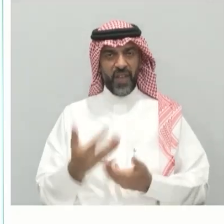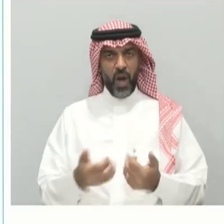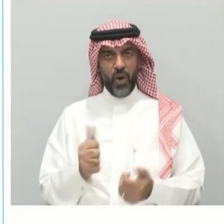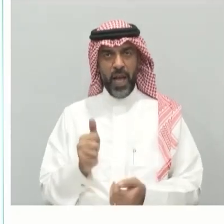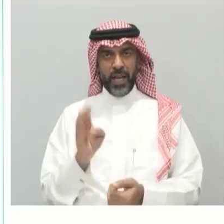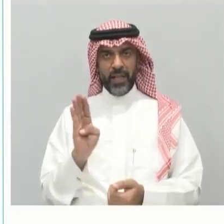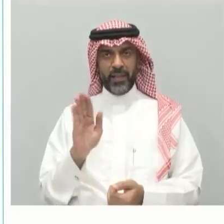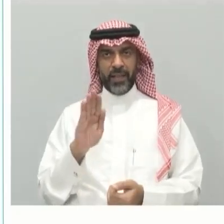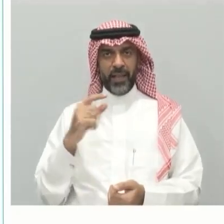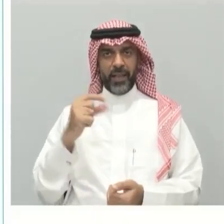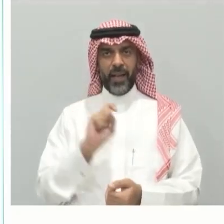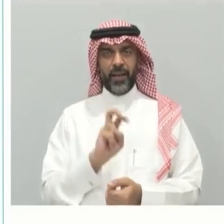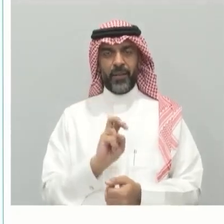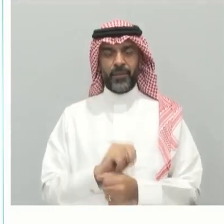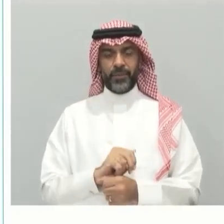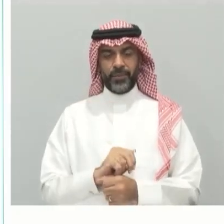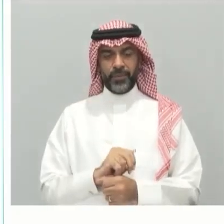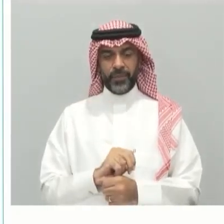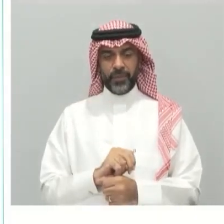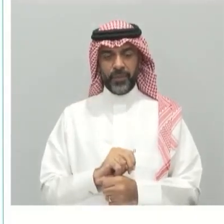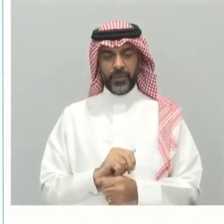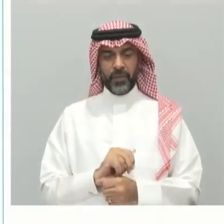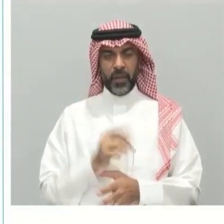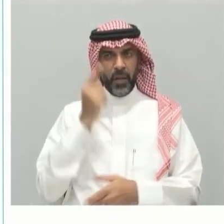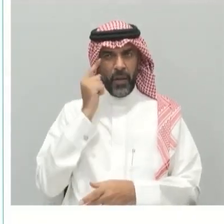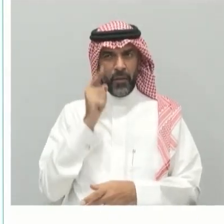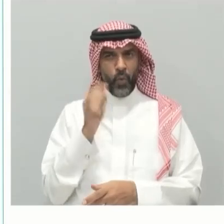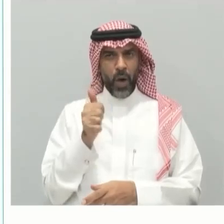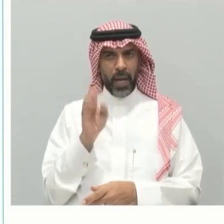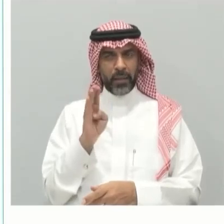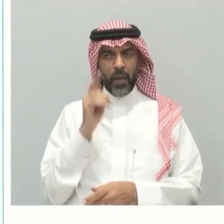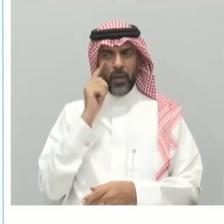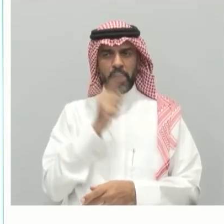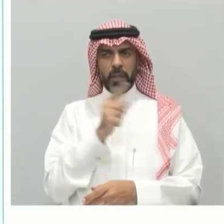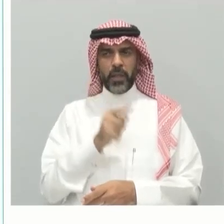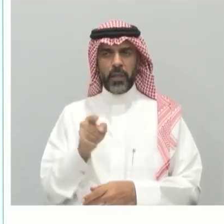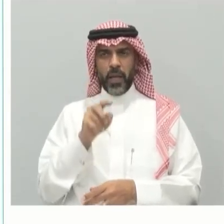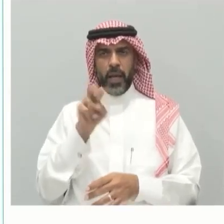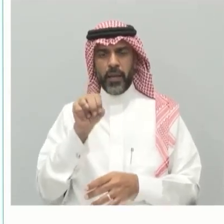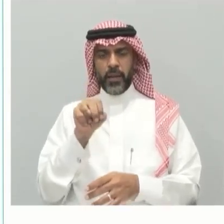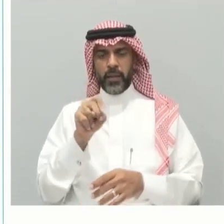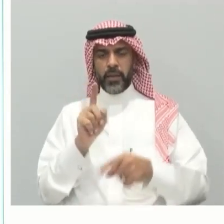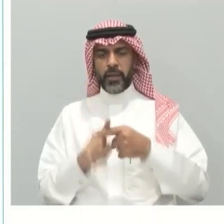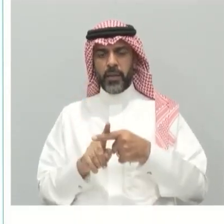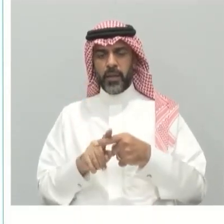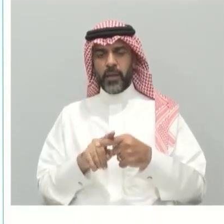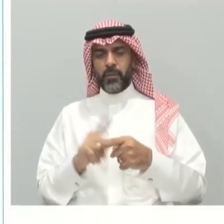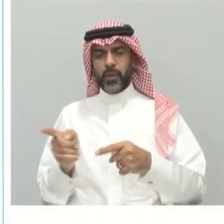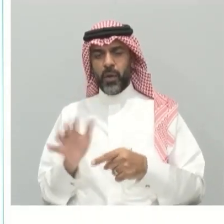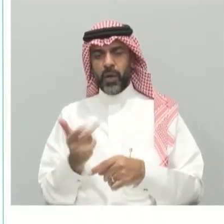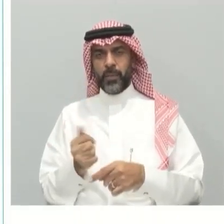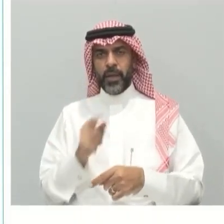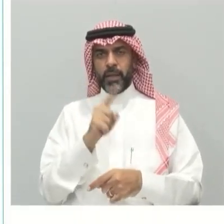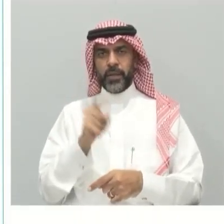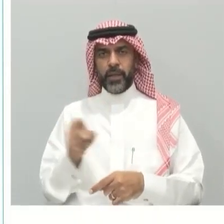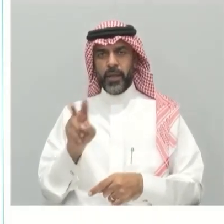نص تفاعل الاكسده طيب كيف عرفت انه اكسده شوف معادله التفاعل زد ان متعادل الى زد ان موجب ا زائدا ايش زائدا